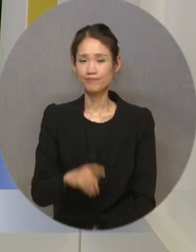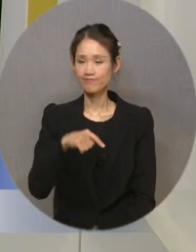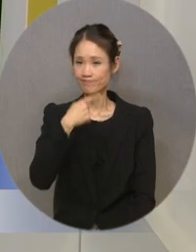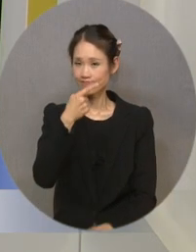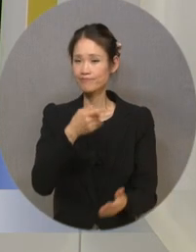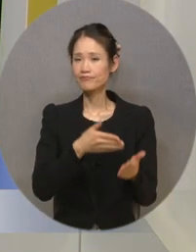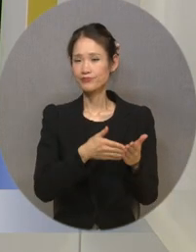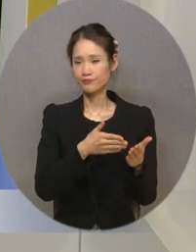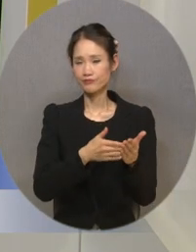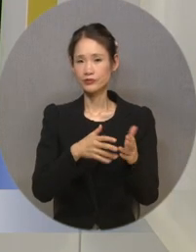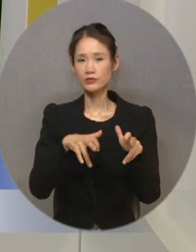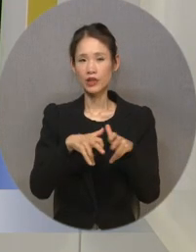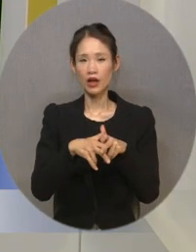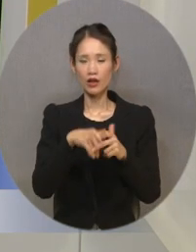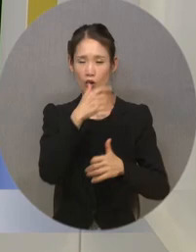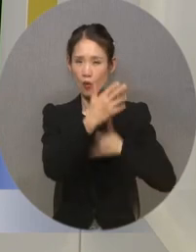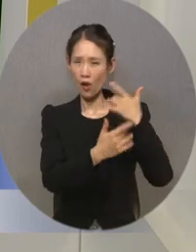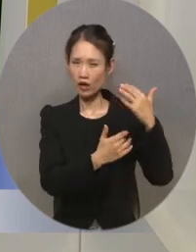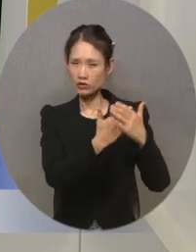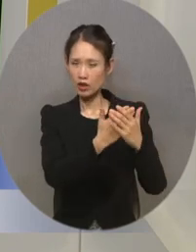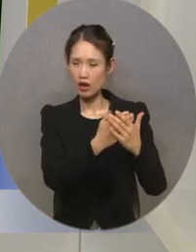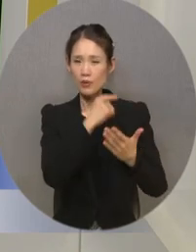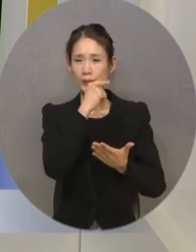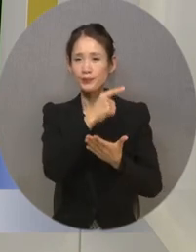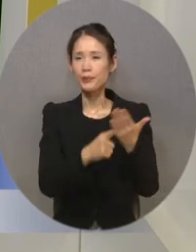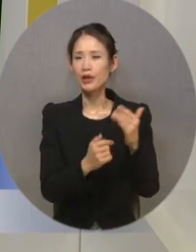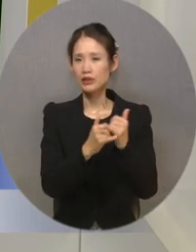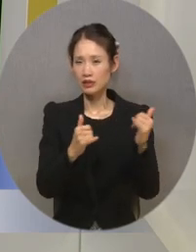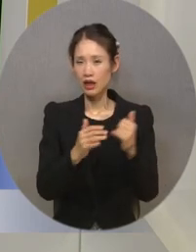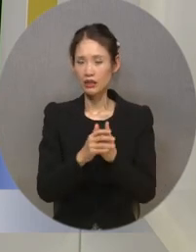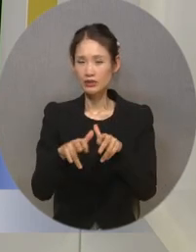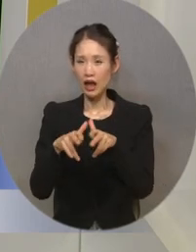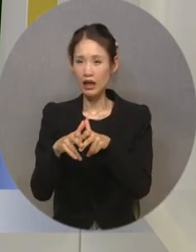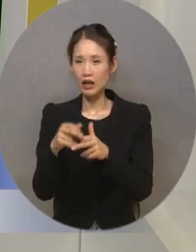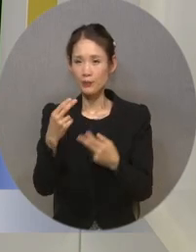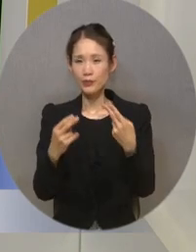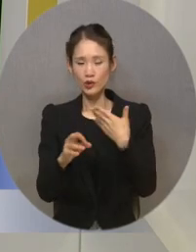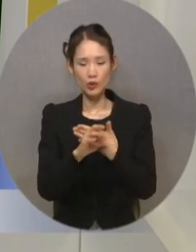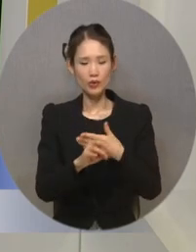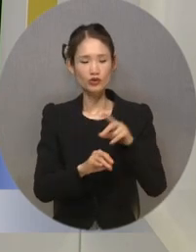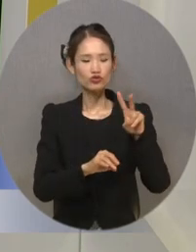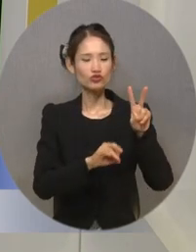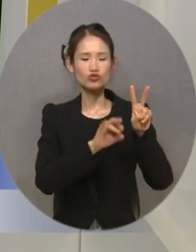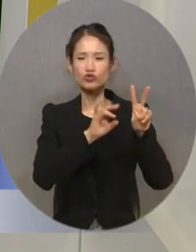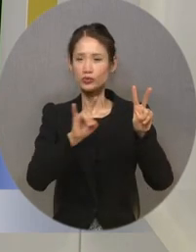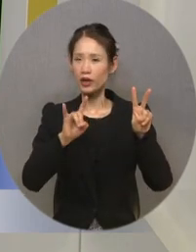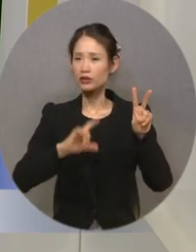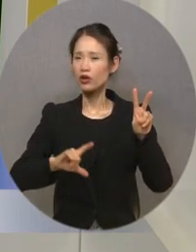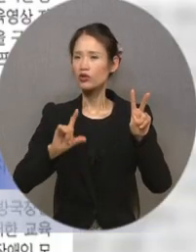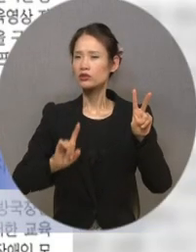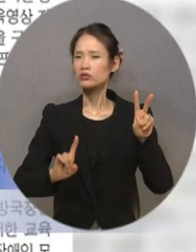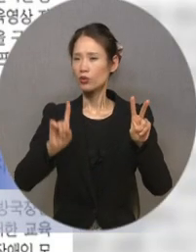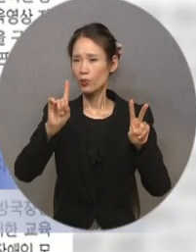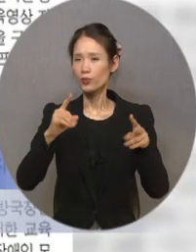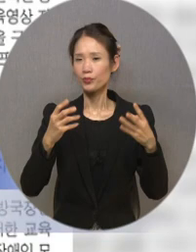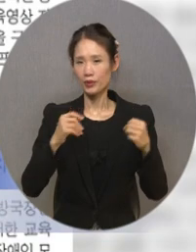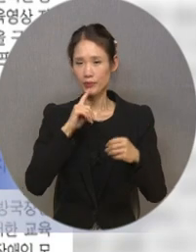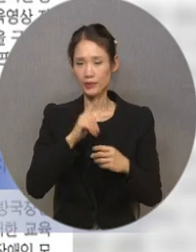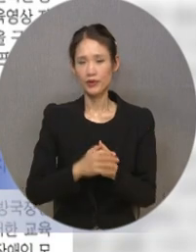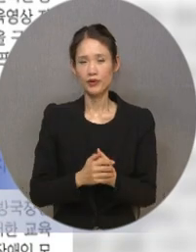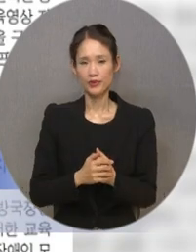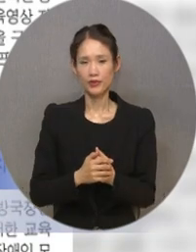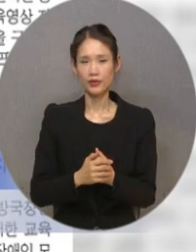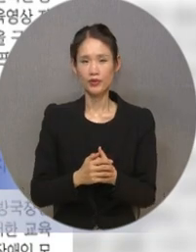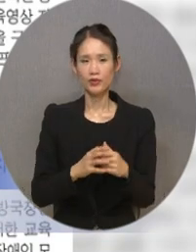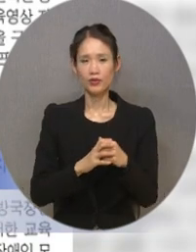다음 뉴스입니다 장애인 화재 사상자 발생률이 비장애인 대비 2배나 높은 것으로 나타났다는 기사입니다 이와